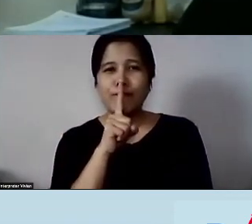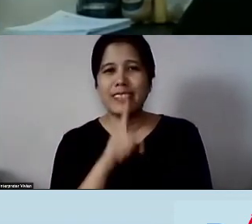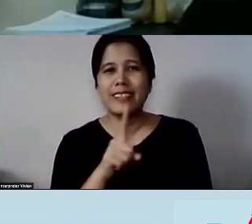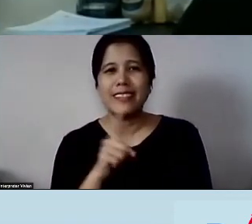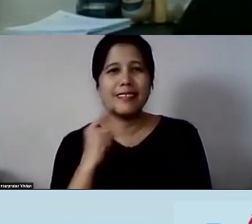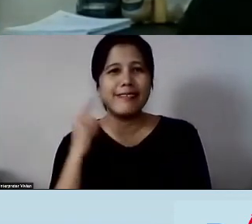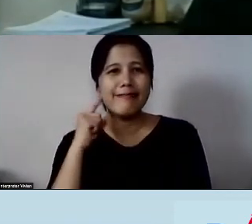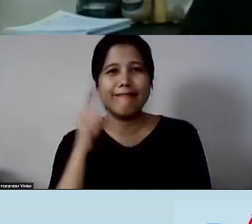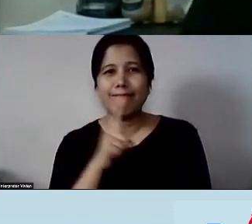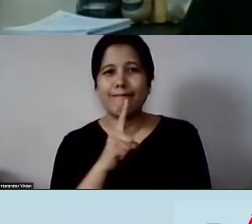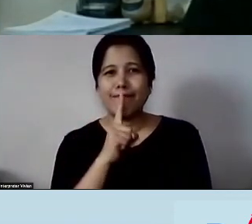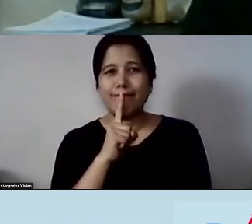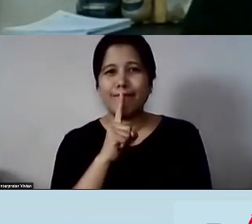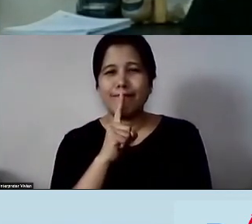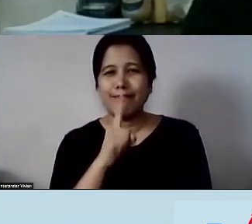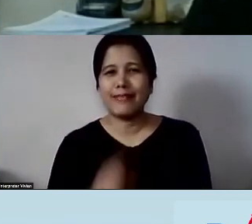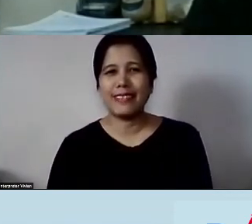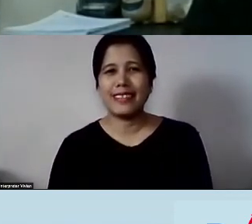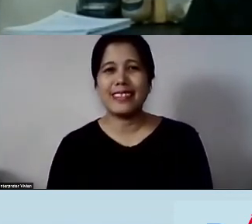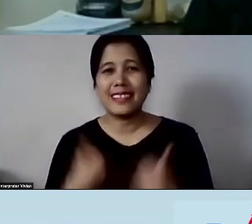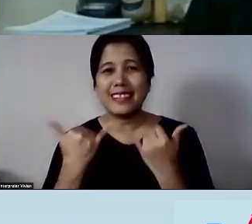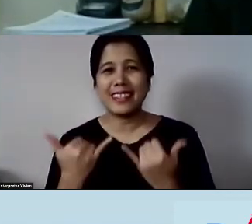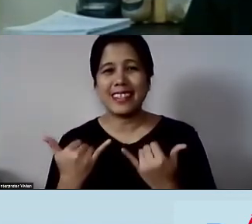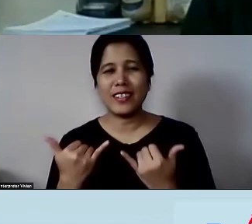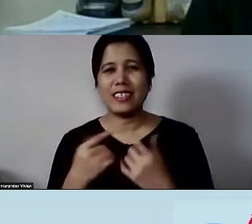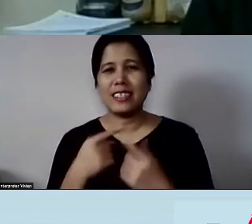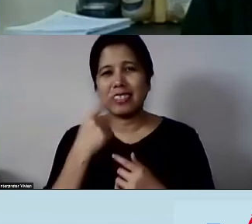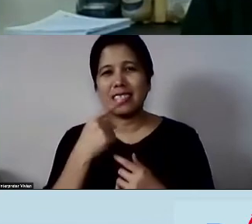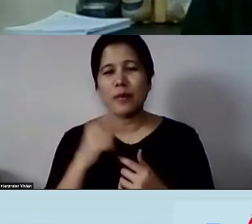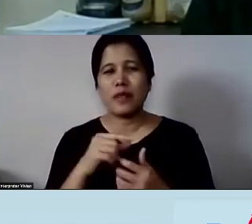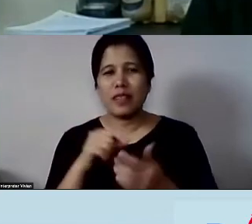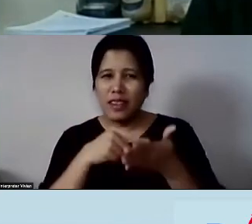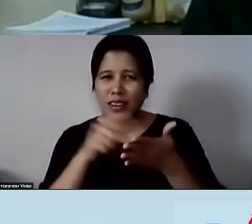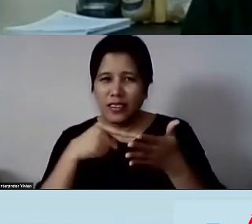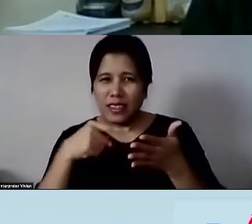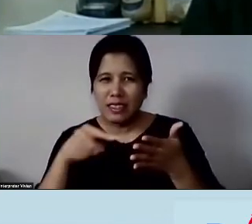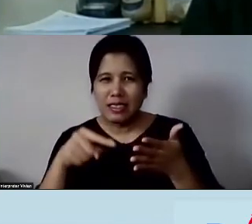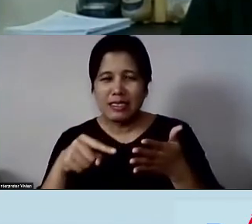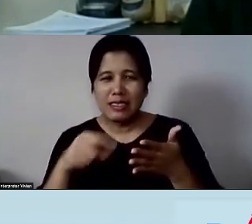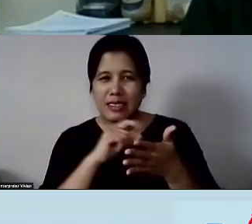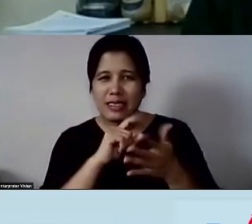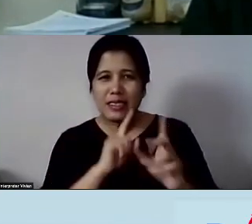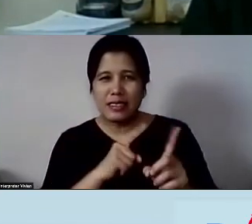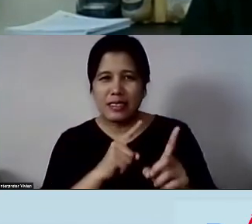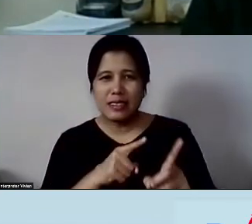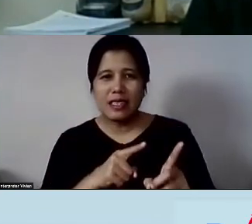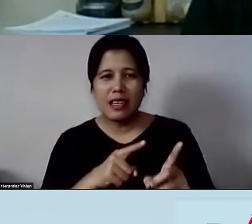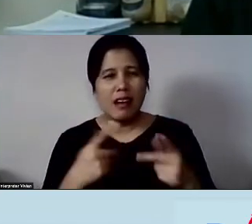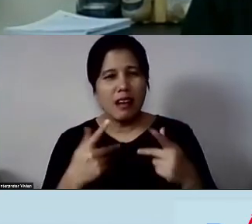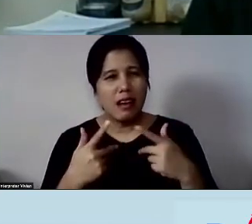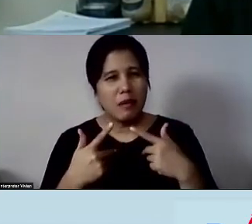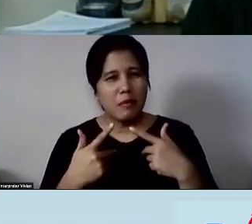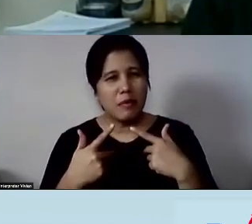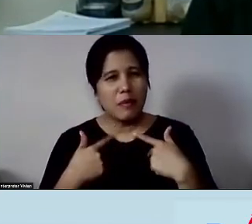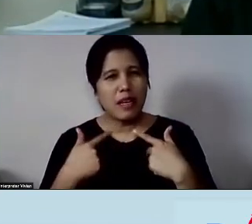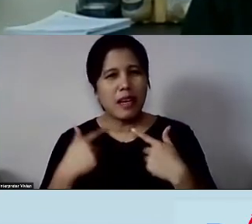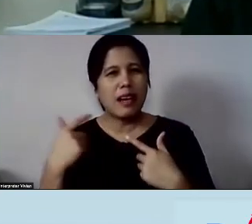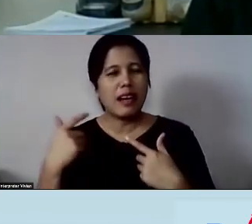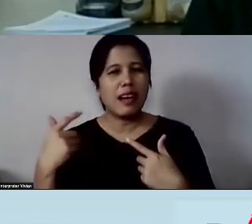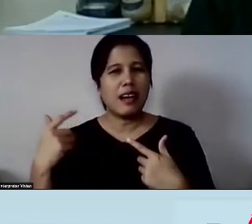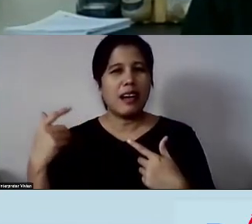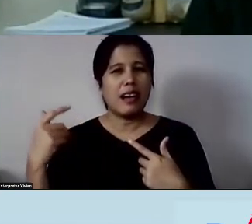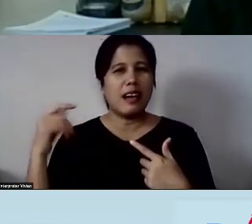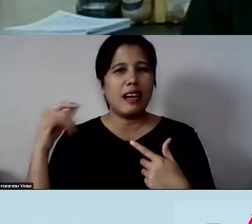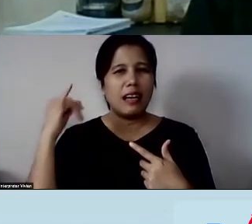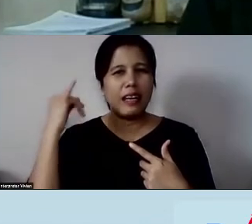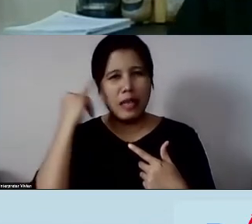Hindi ko maalala. Yung ngayon, yung sabi mong finilapan mo. Alam ko may mga impairments doon. Hindi ko lang alam how